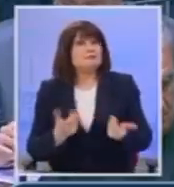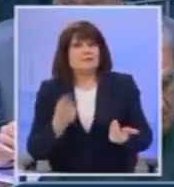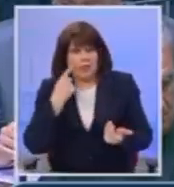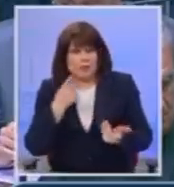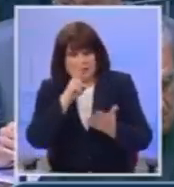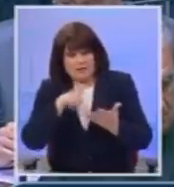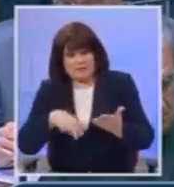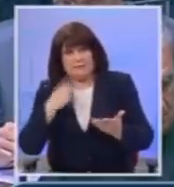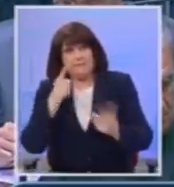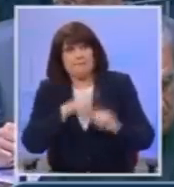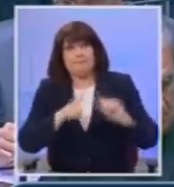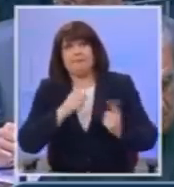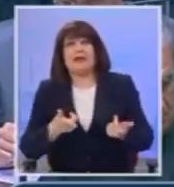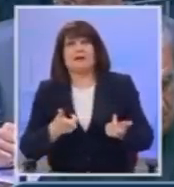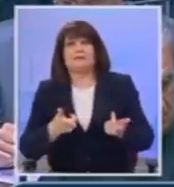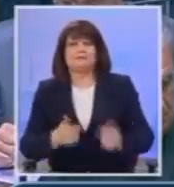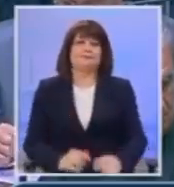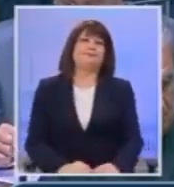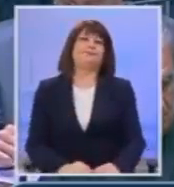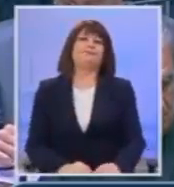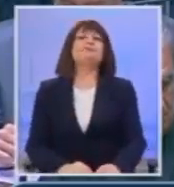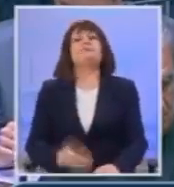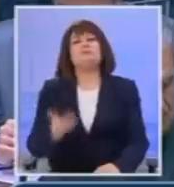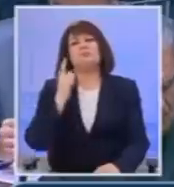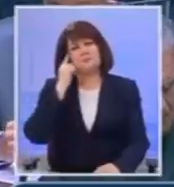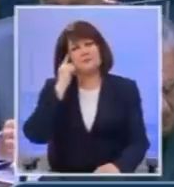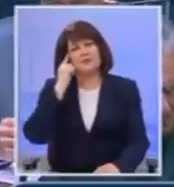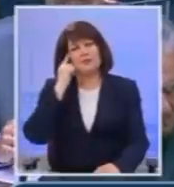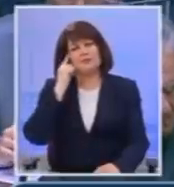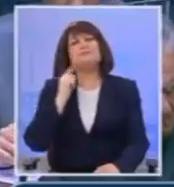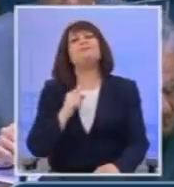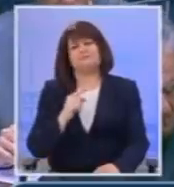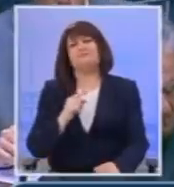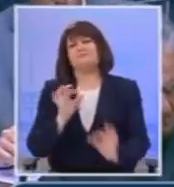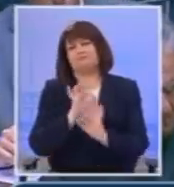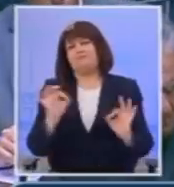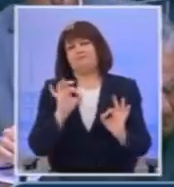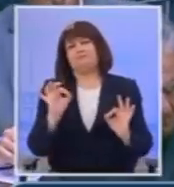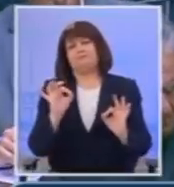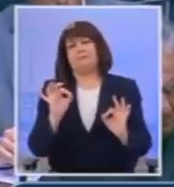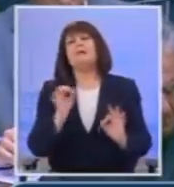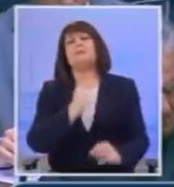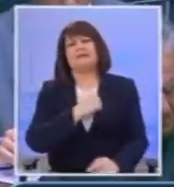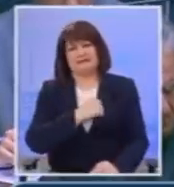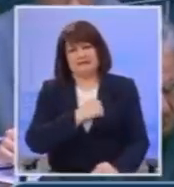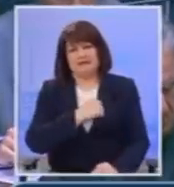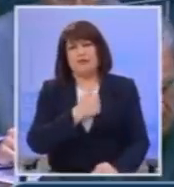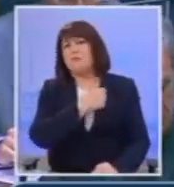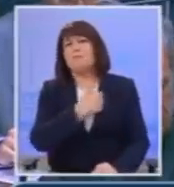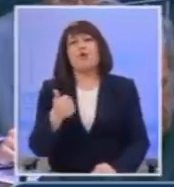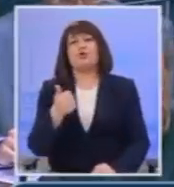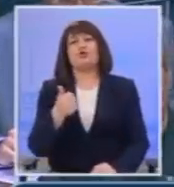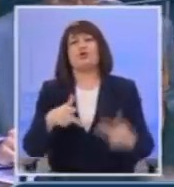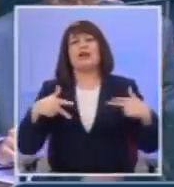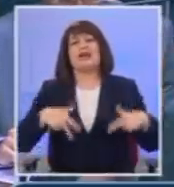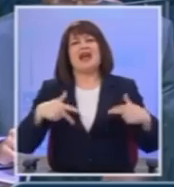θέση στη δημοσιότητα? Αλλά νομίζω ότι τελικά επιβεβαιώνεται, κύριε Πρόεδρε, ότι το μόνο κράτος που